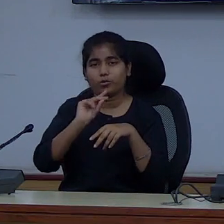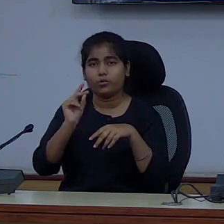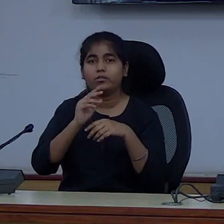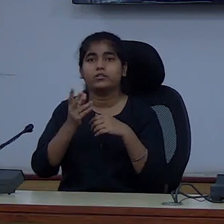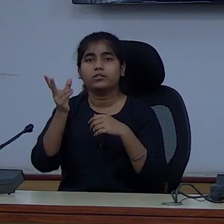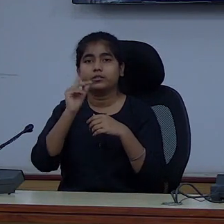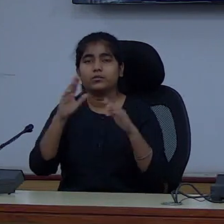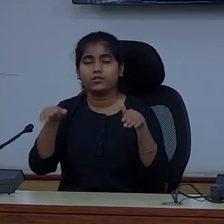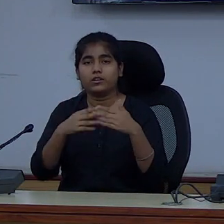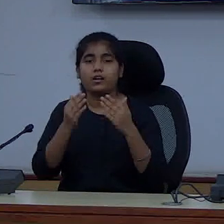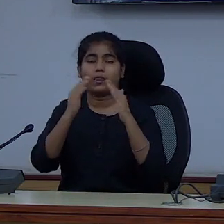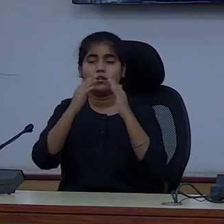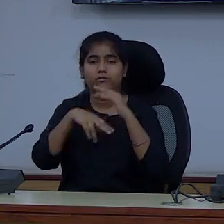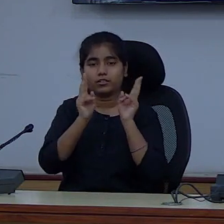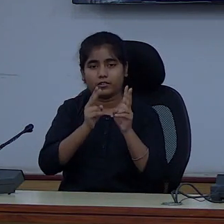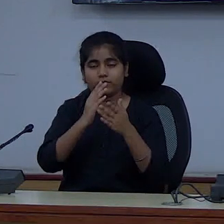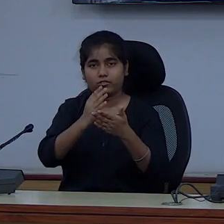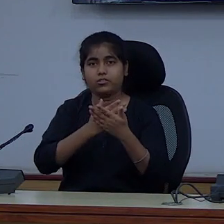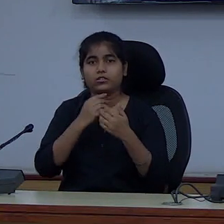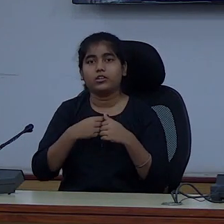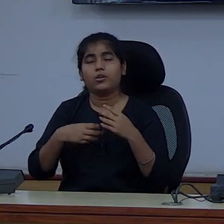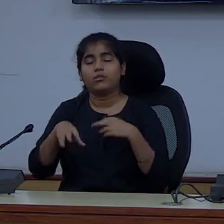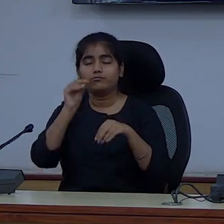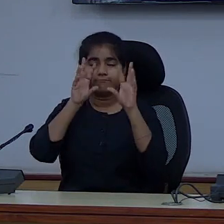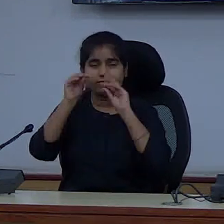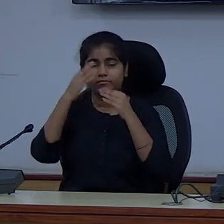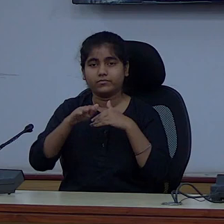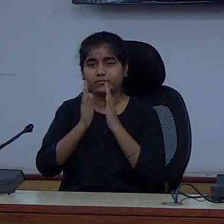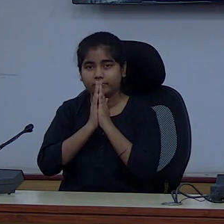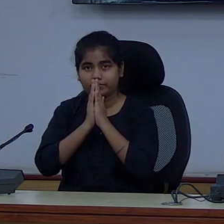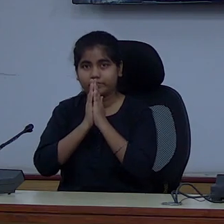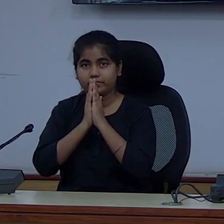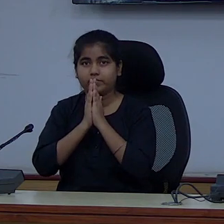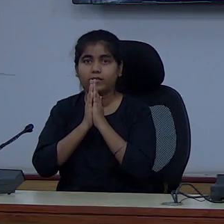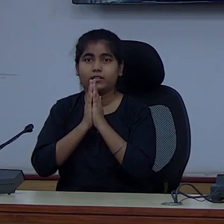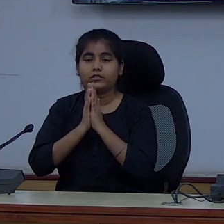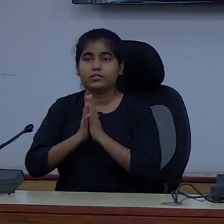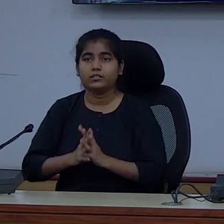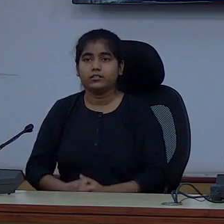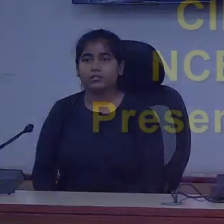खास ख्याल रखें, घर पर रहें, सुरक्षित रहें और लगातार सीखते रहें। फिलहाल हमें दे इजाज़त, नमस्कार।